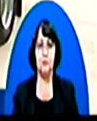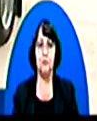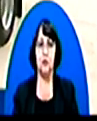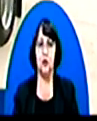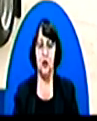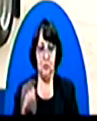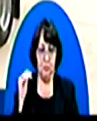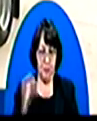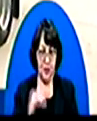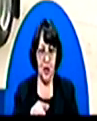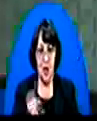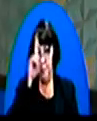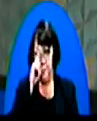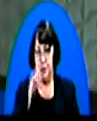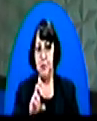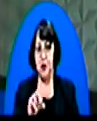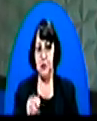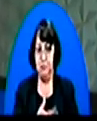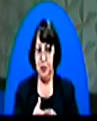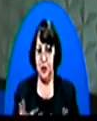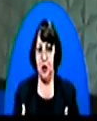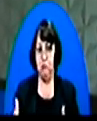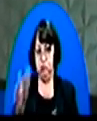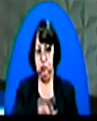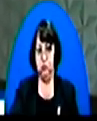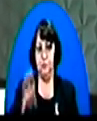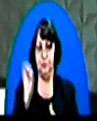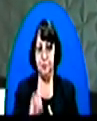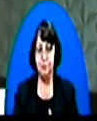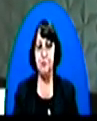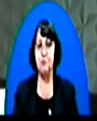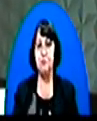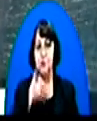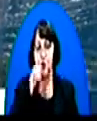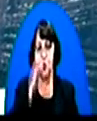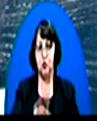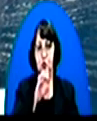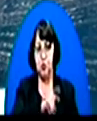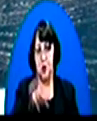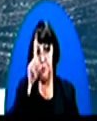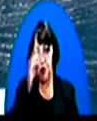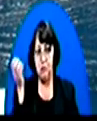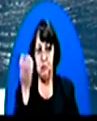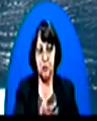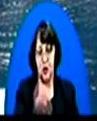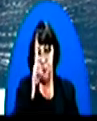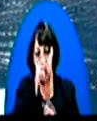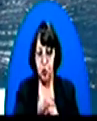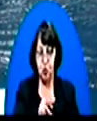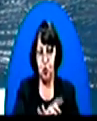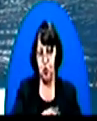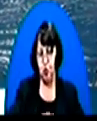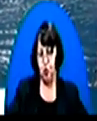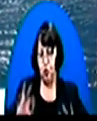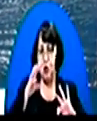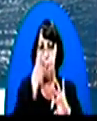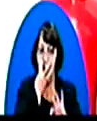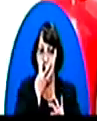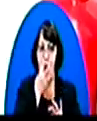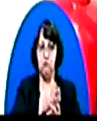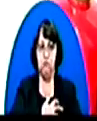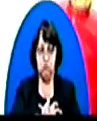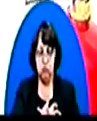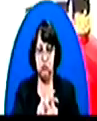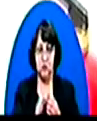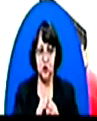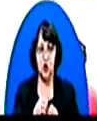Энэхүү автомашин нь эмнэлгийн багаж тоногт хөрөмж бүрэн суурилагдсан, өвчтнийг зөөвөрлөх явцдаа бүхэл төрлийн эмнэлгийн тусламж үйлчилгээг үзүүлэх боломжтой.